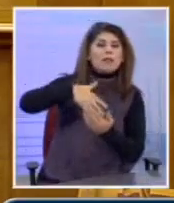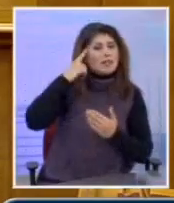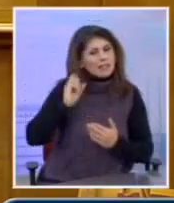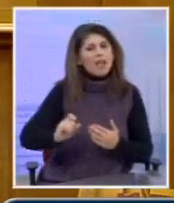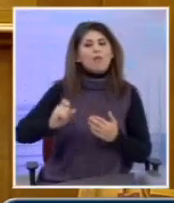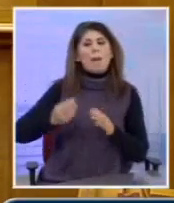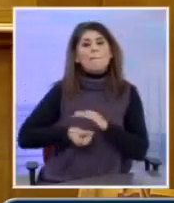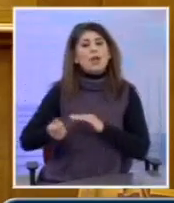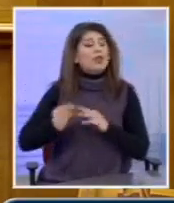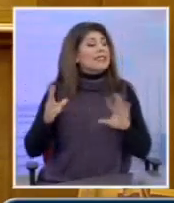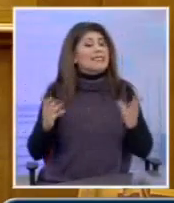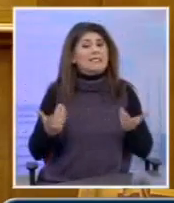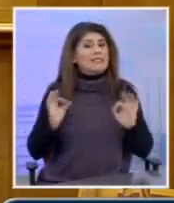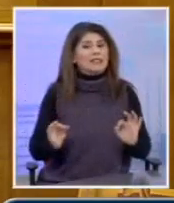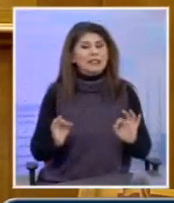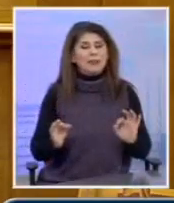κυρίως